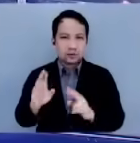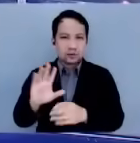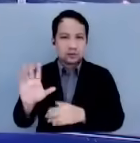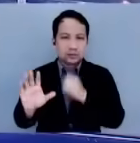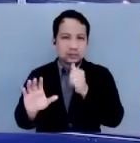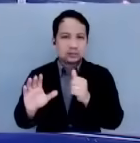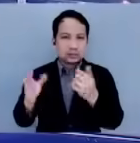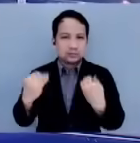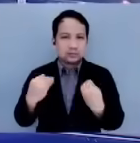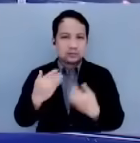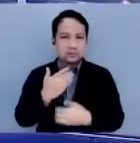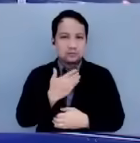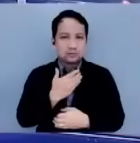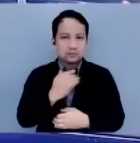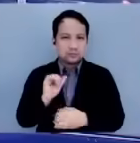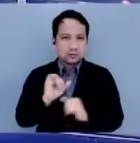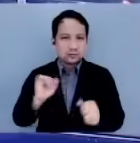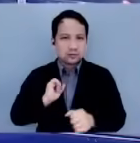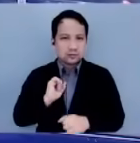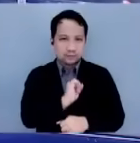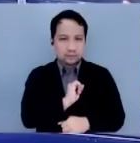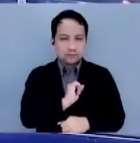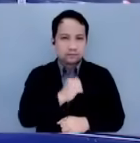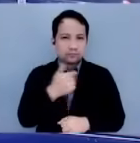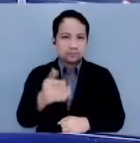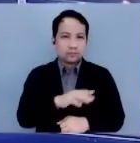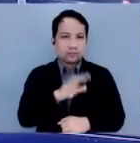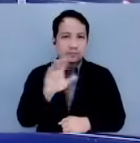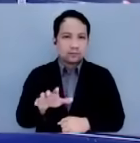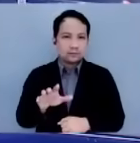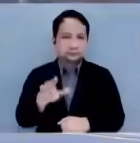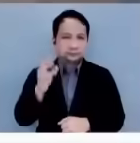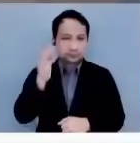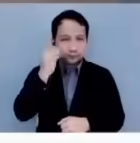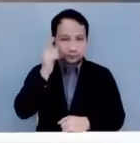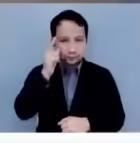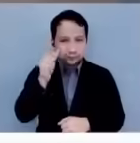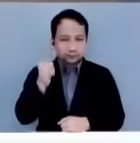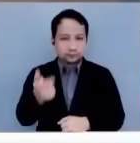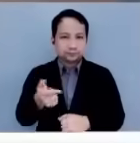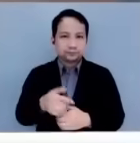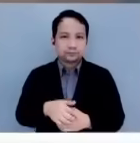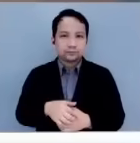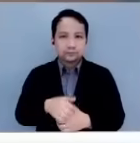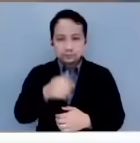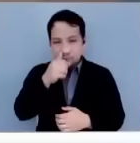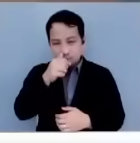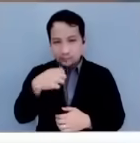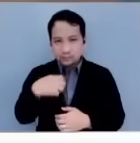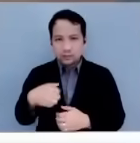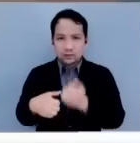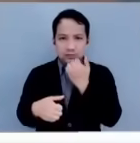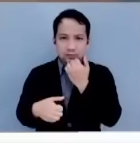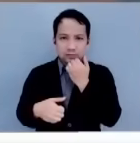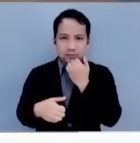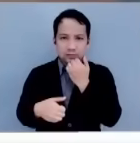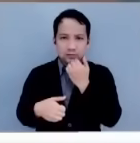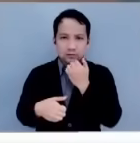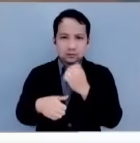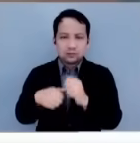sa inasal ng kapa senador nasa frontline balitang iyan si me Los Baños p pulis ang may kasalanan binebaby